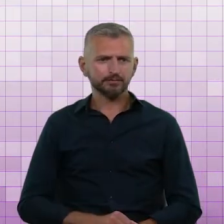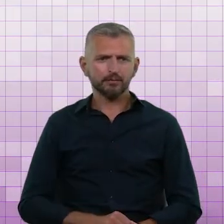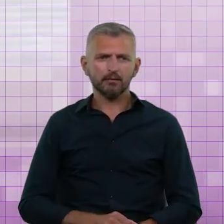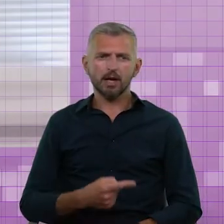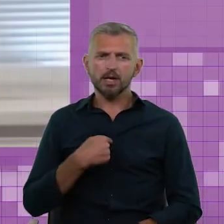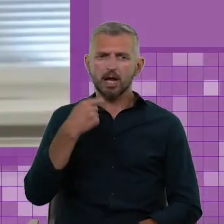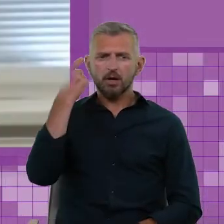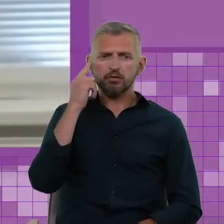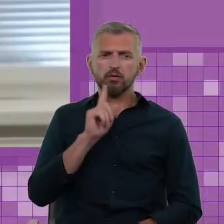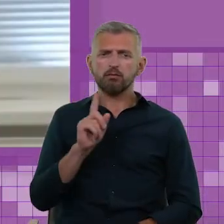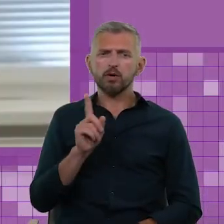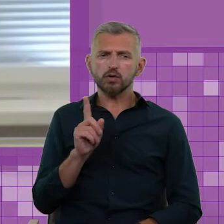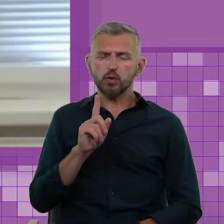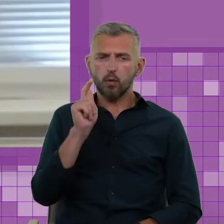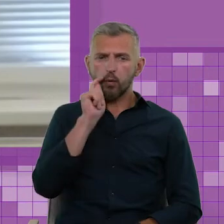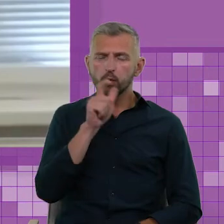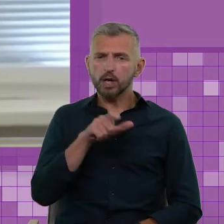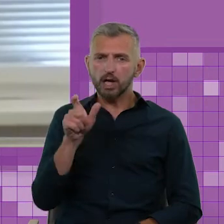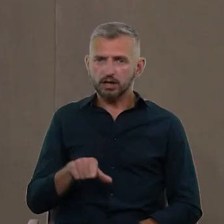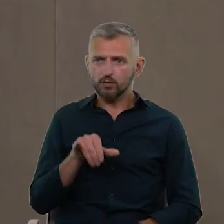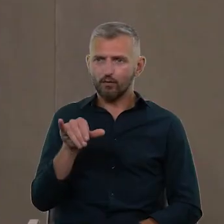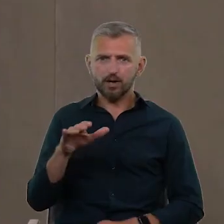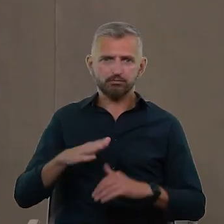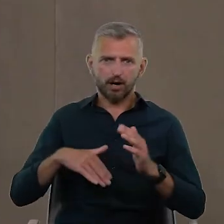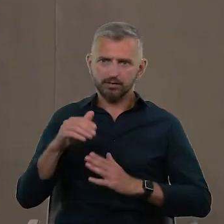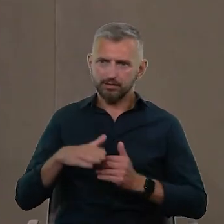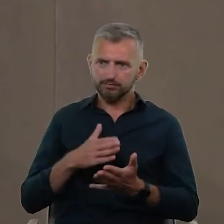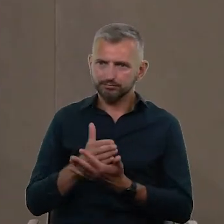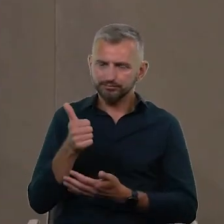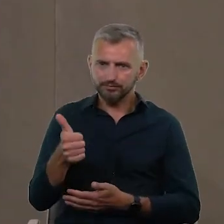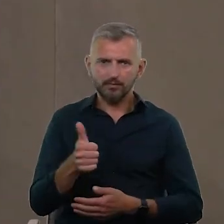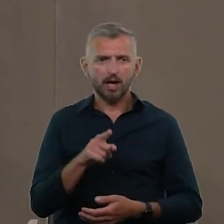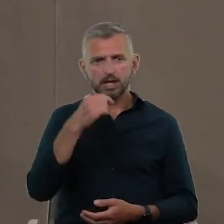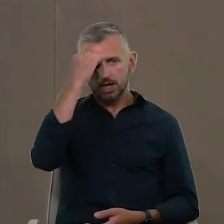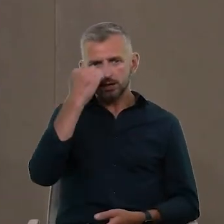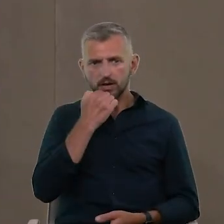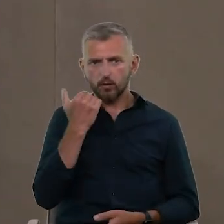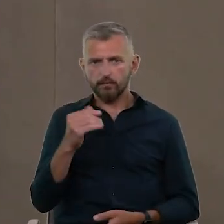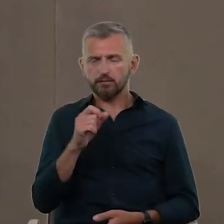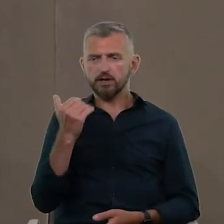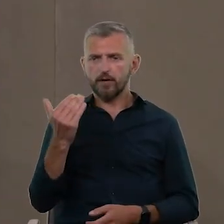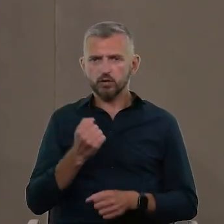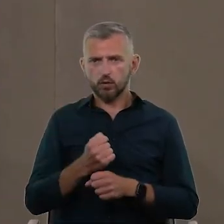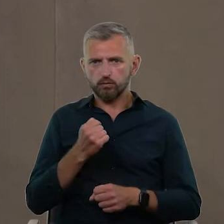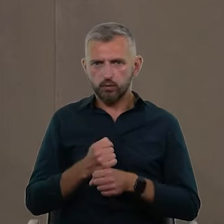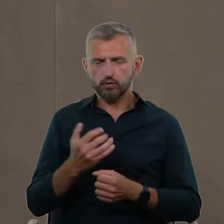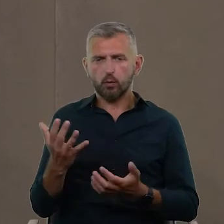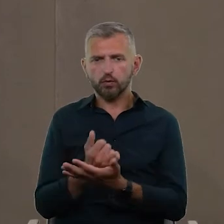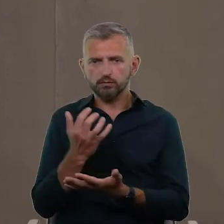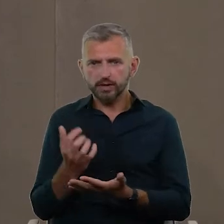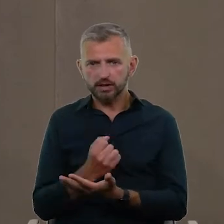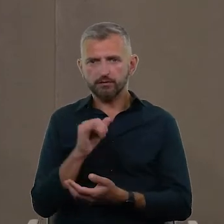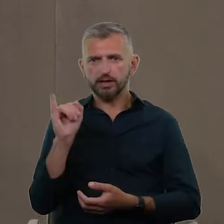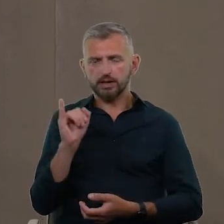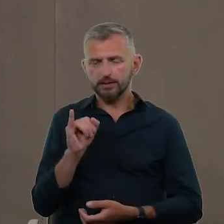Я думаю, що українці у вас там практика є. Але дякуємо вам за вашу роботу, успіхів